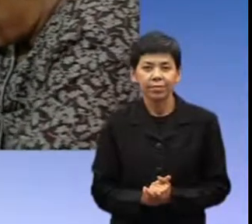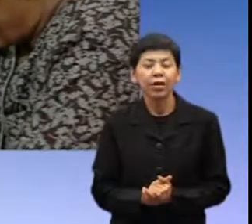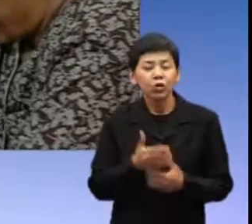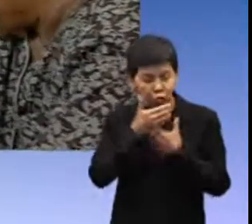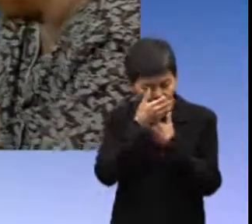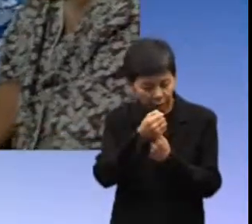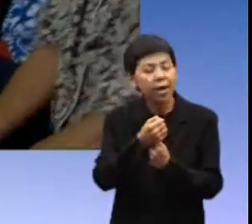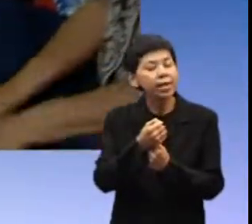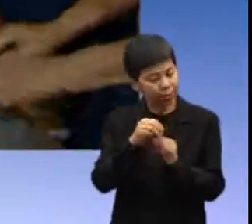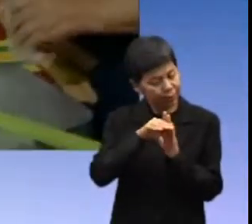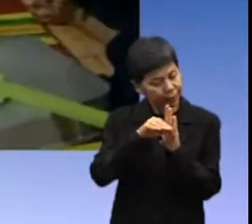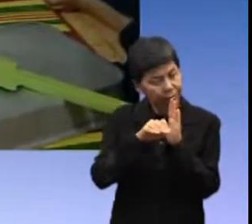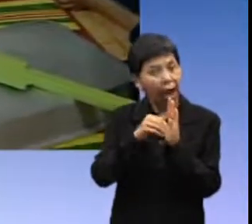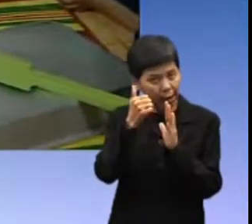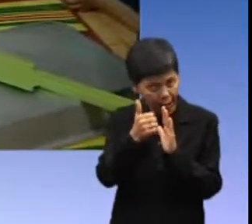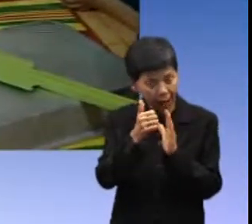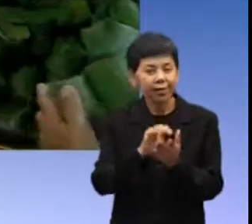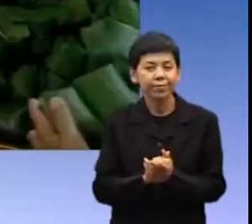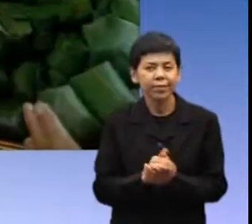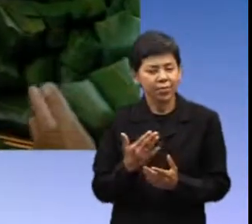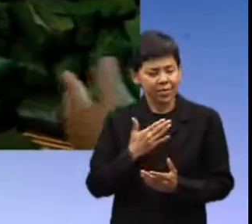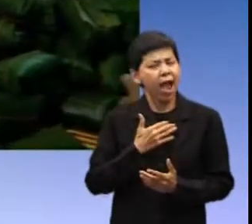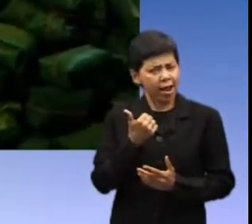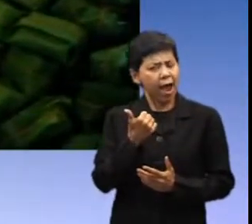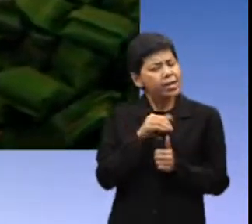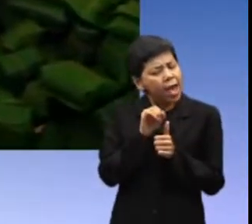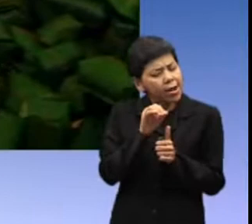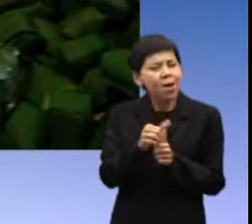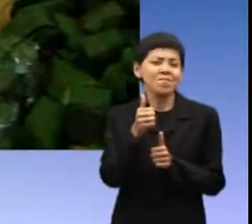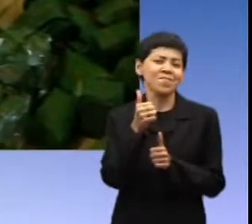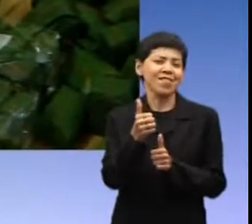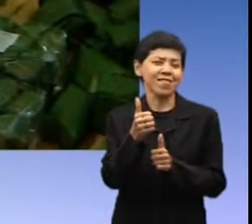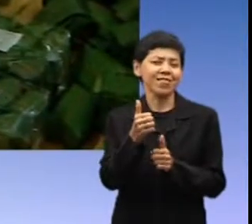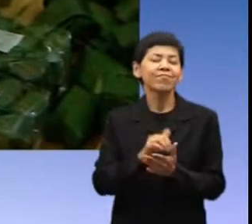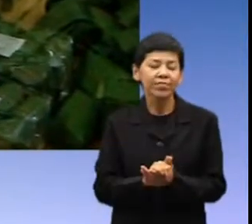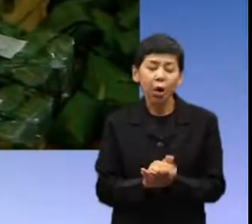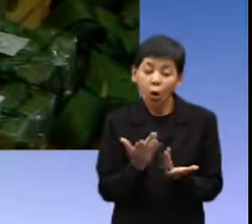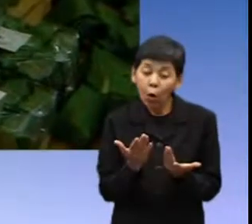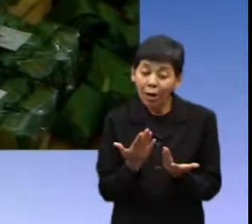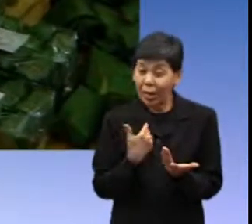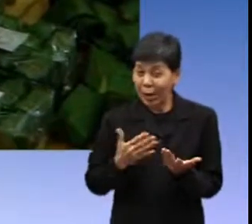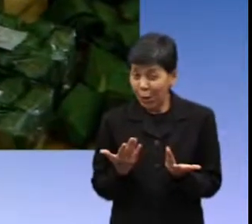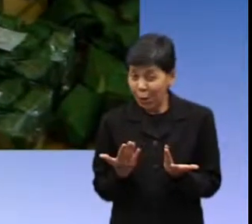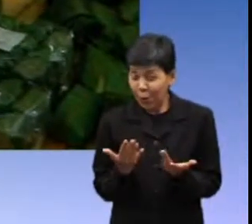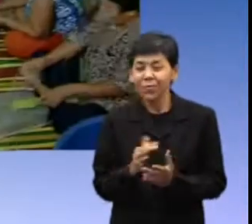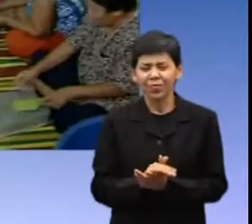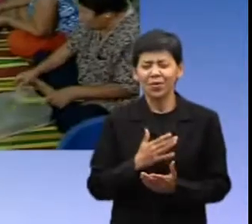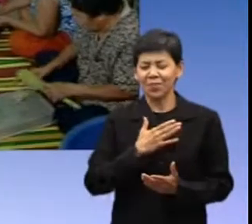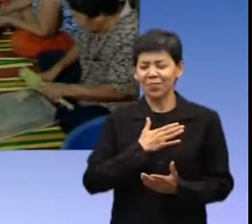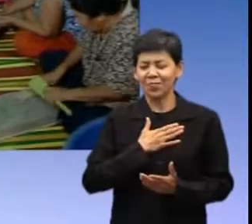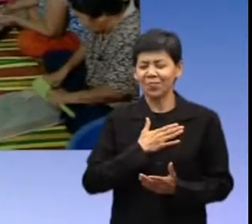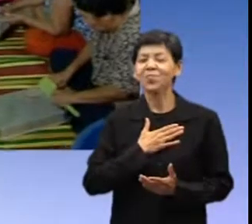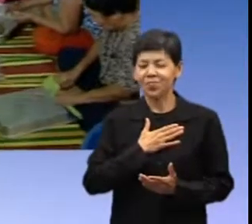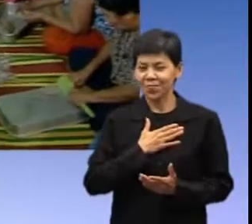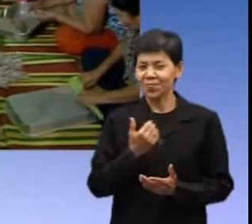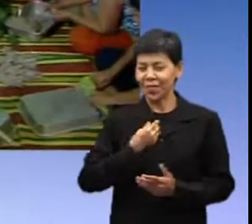สนใจก็ติดต่อสอบถามรายละเอียดเพิ่มเติมได้นะครับเขายินดีที่จะให้คำแนะนำและก่อนจะจากกันวันนี้ผ